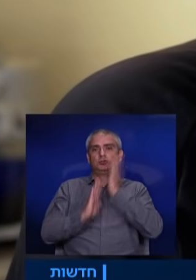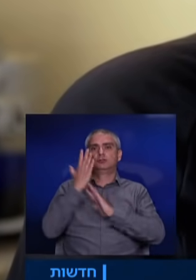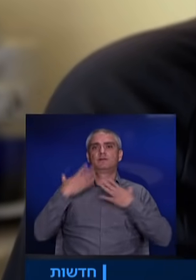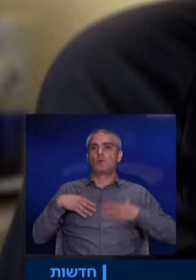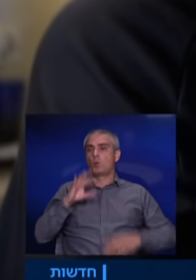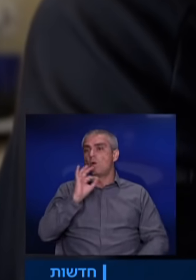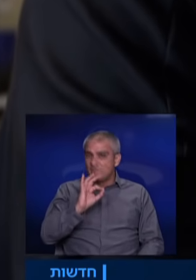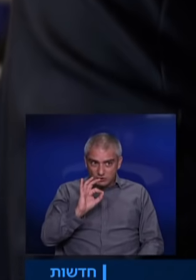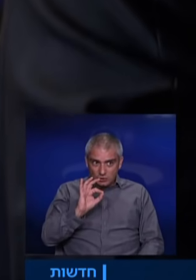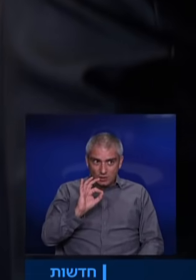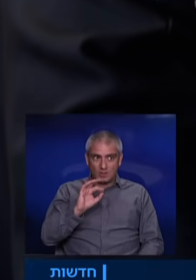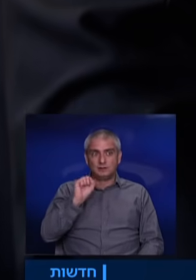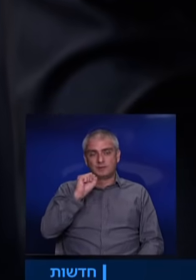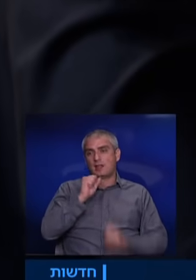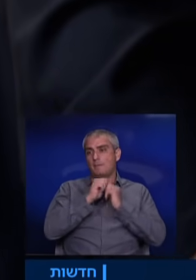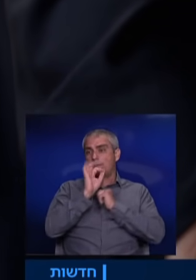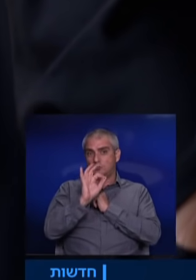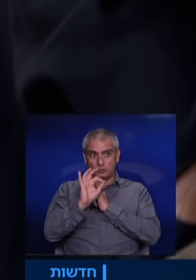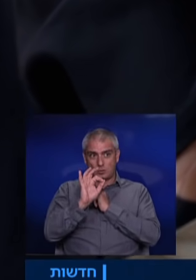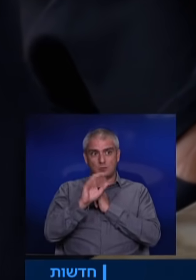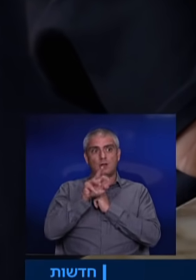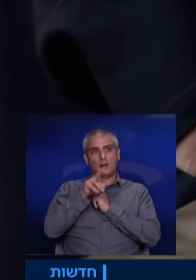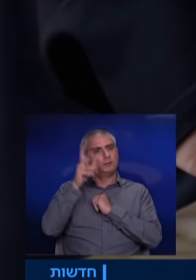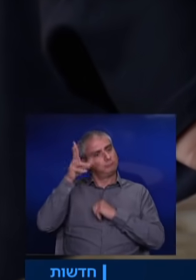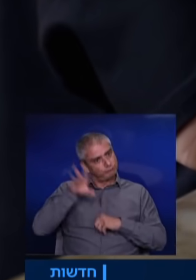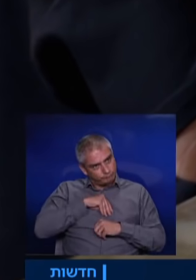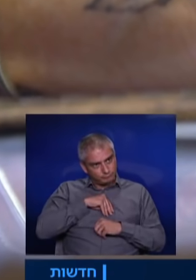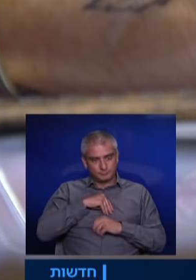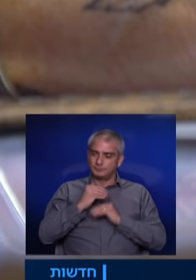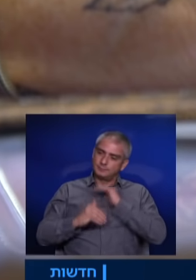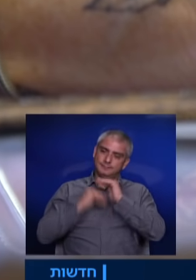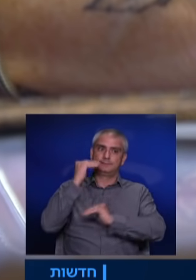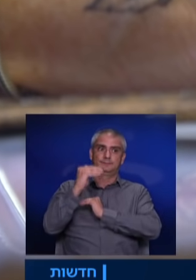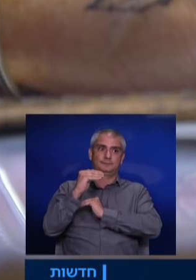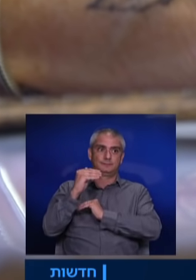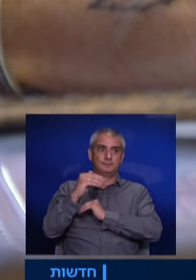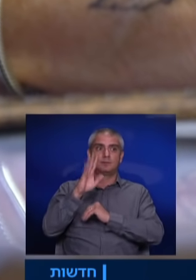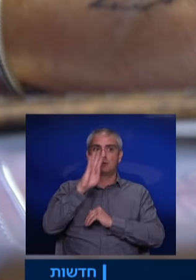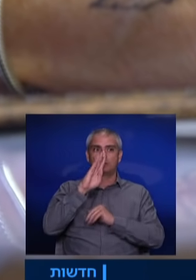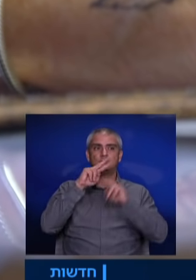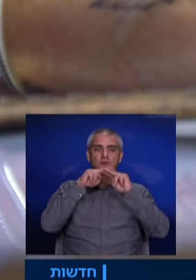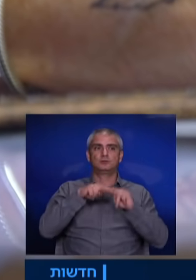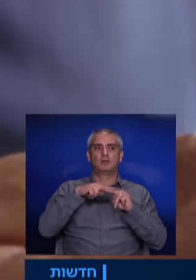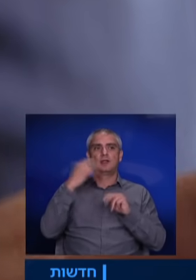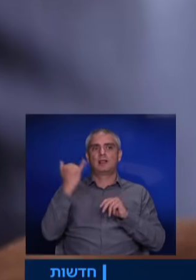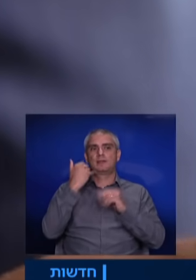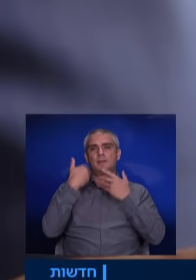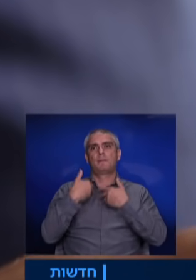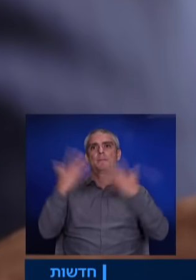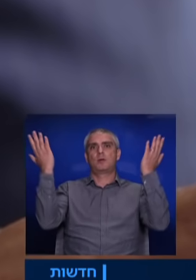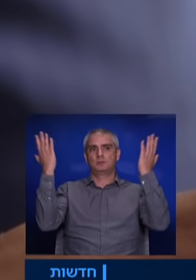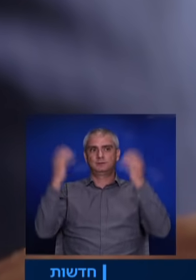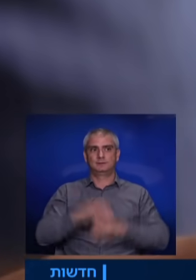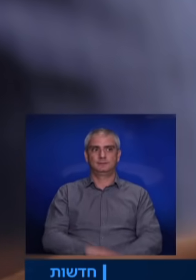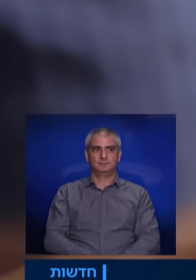גופתו. סבטלנה, בת זוגו, הלכה עם זה צעד אחד קדימה. בוריס נשאר לתמיד באוויר